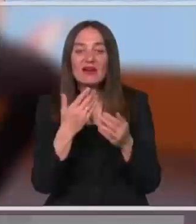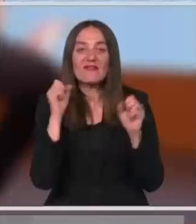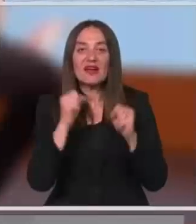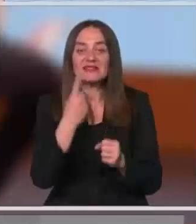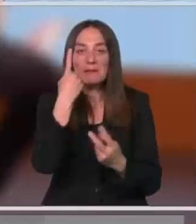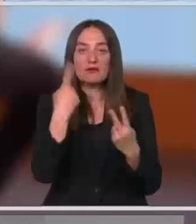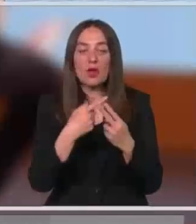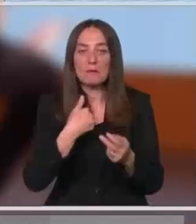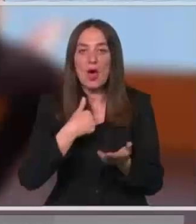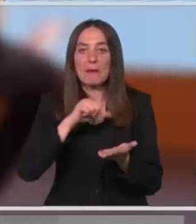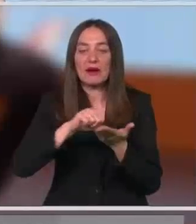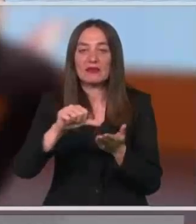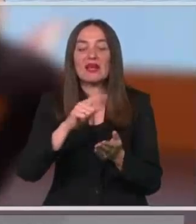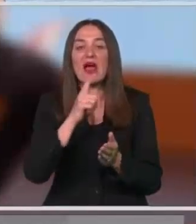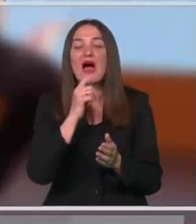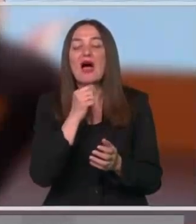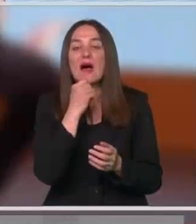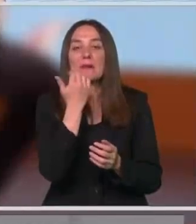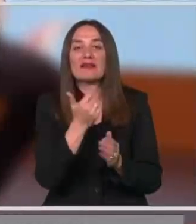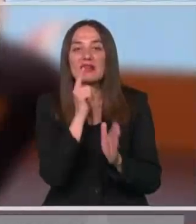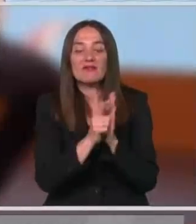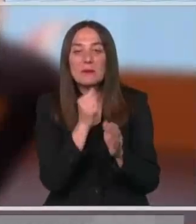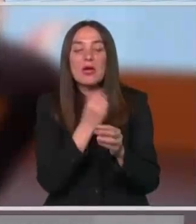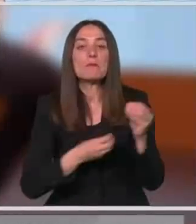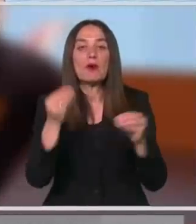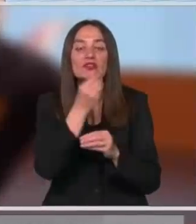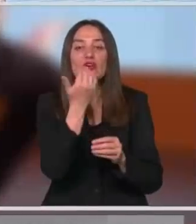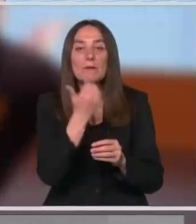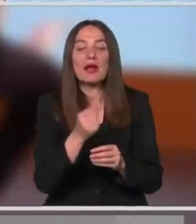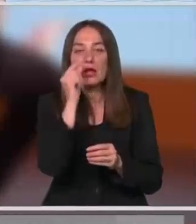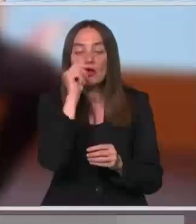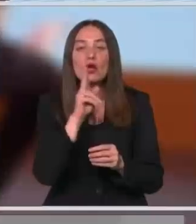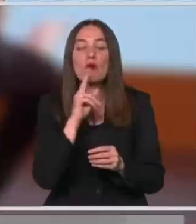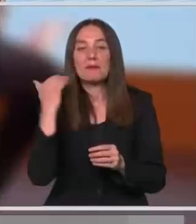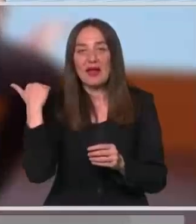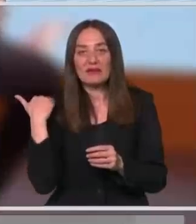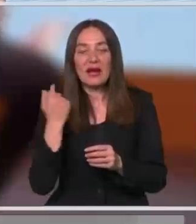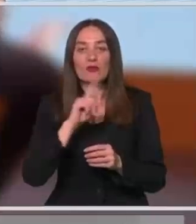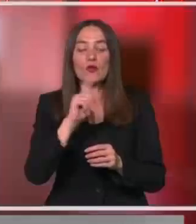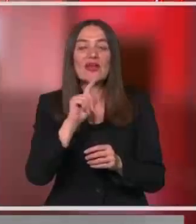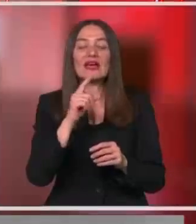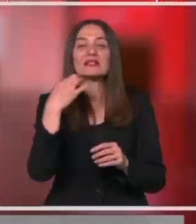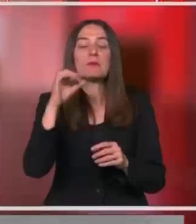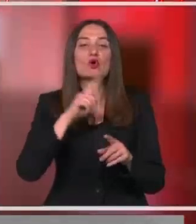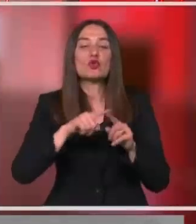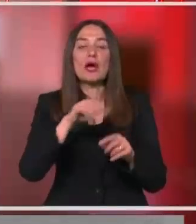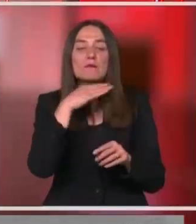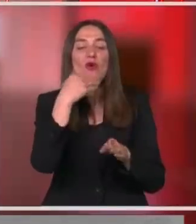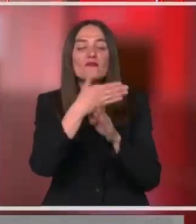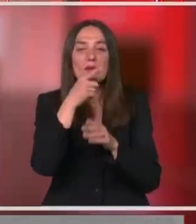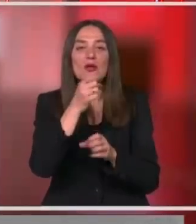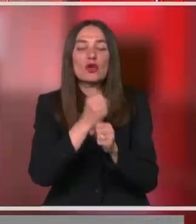televizije, moja firma isplatila ne plate na vreme, nego je povećala plate ljudima koji rade na terenu. I mnoge firme to rade. I ne zato, kao što je rekao ministar, ne zato